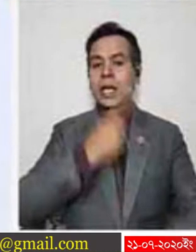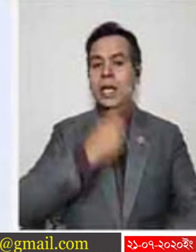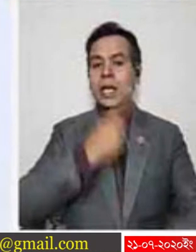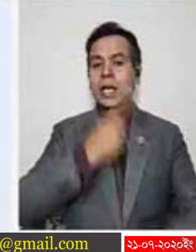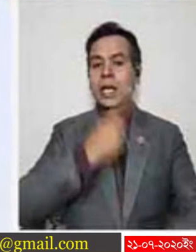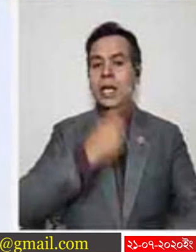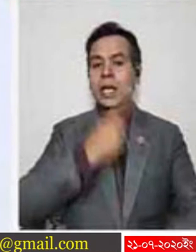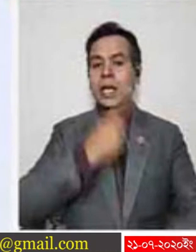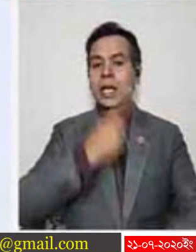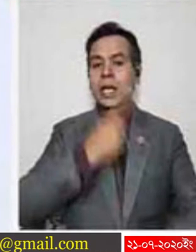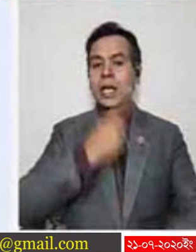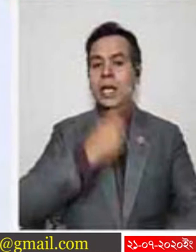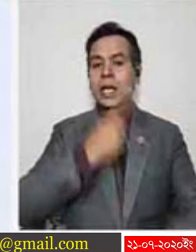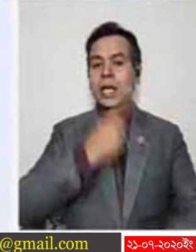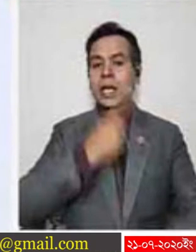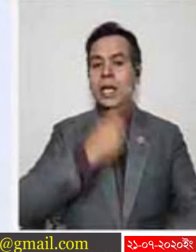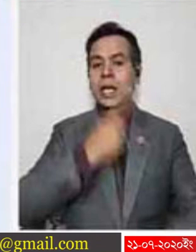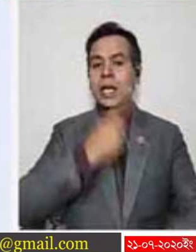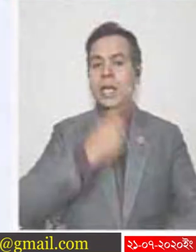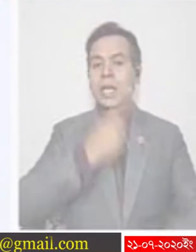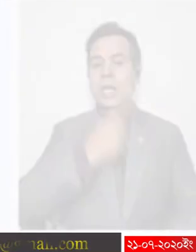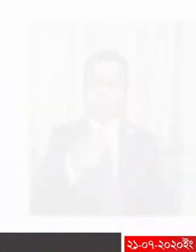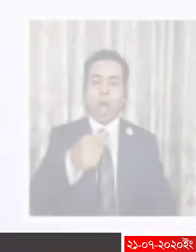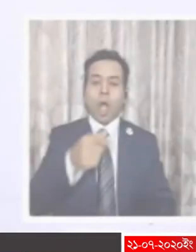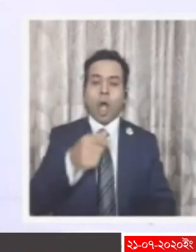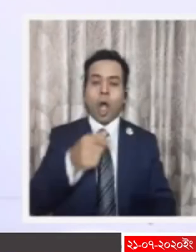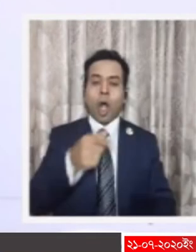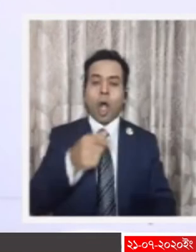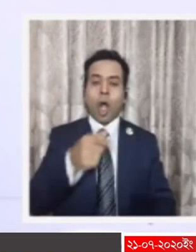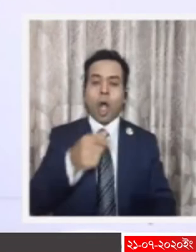কথা জানানো হয়েছে। গত 1 জুলাই একদিনে সর্বোচ্চ